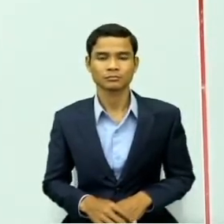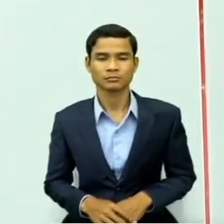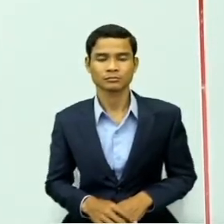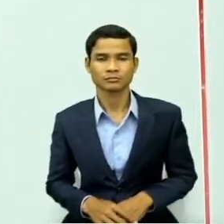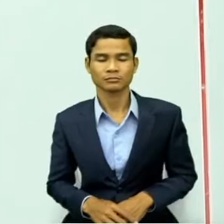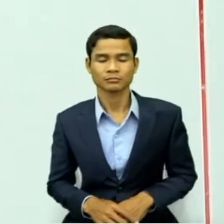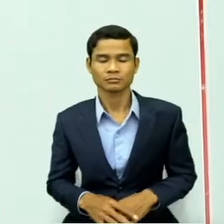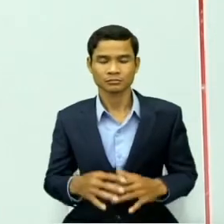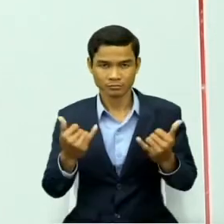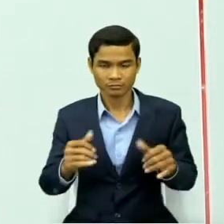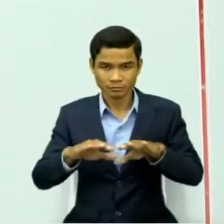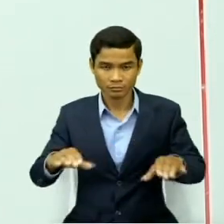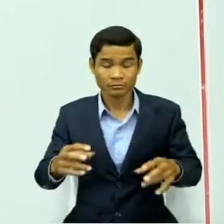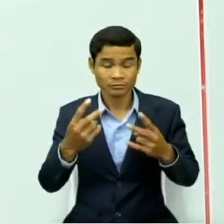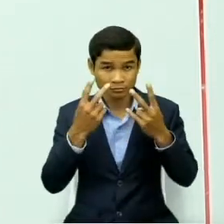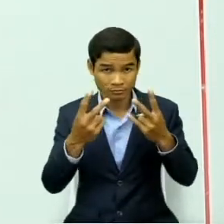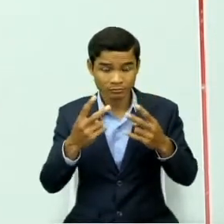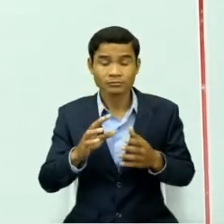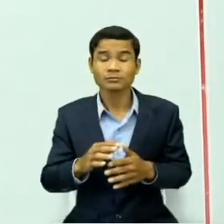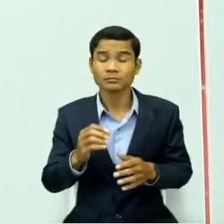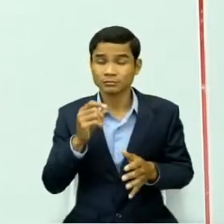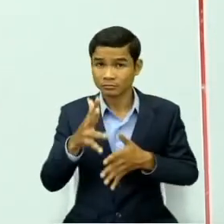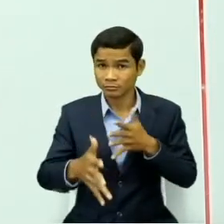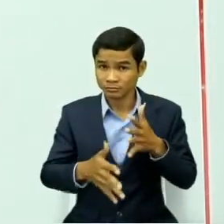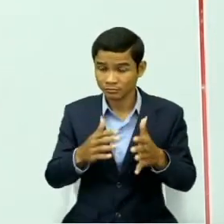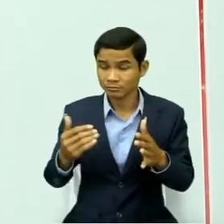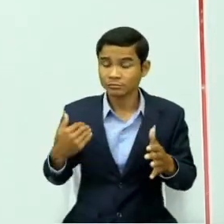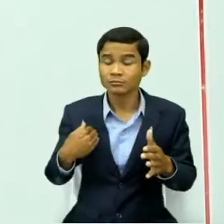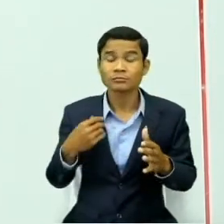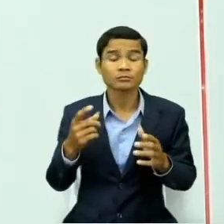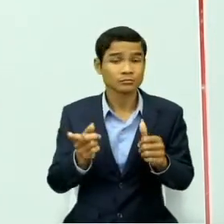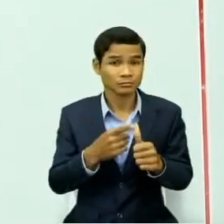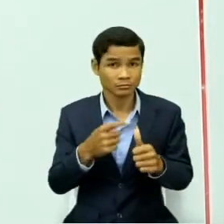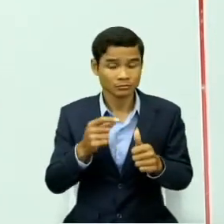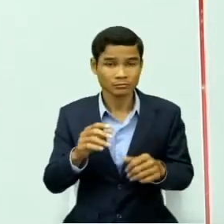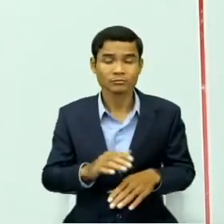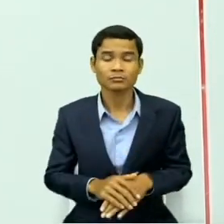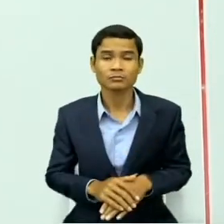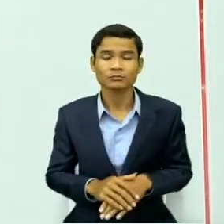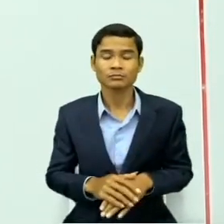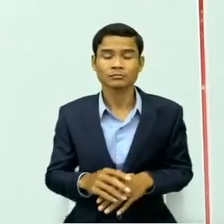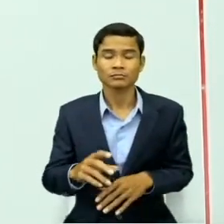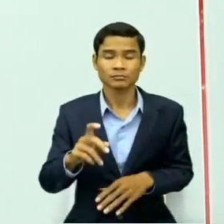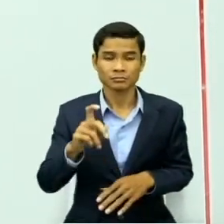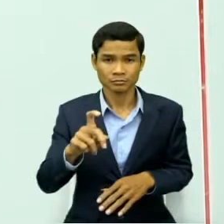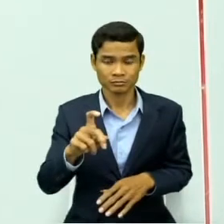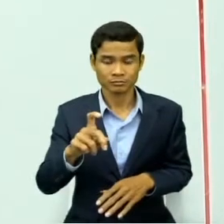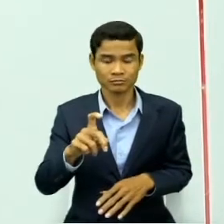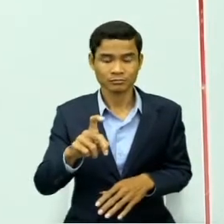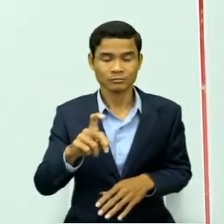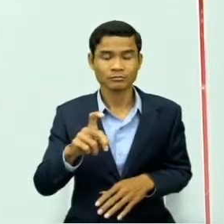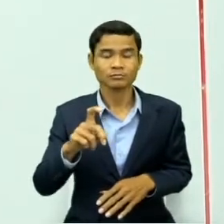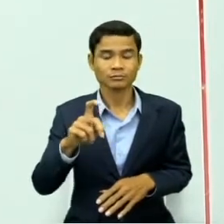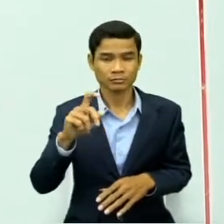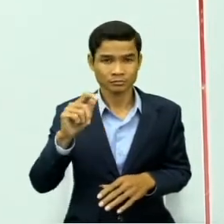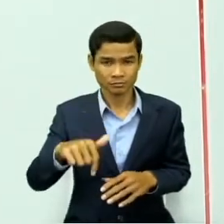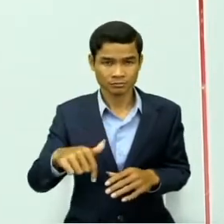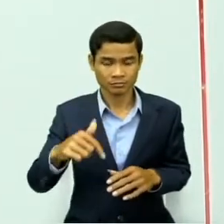chà là con sẽ làm nè kru anh chị cầm rù sẵn phong ngơ ớ phong